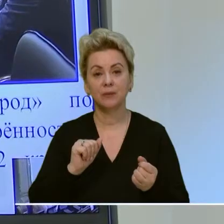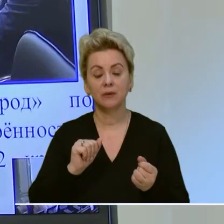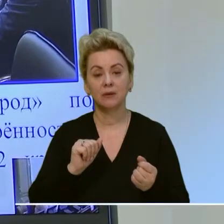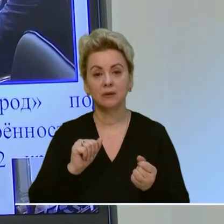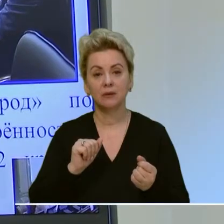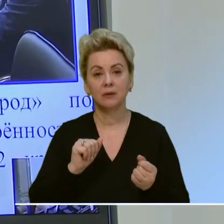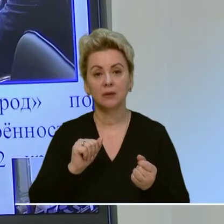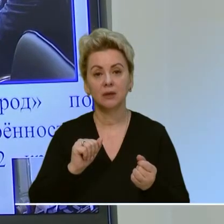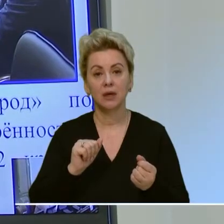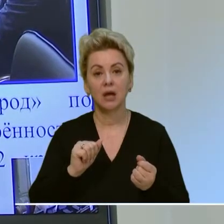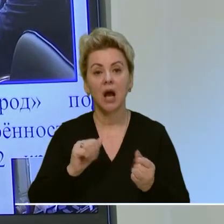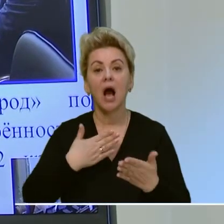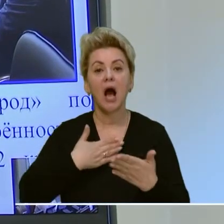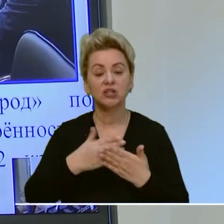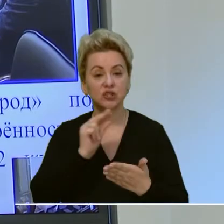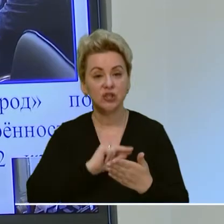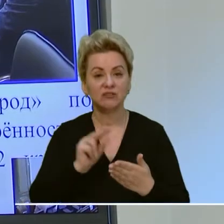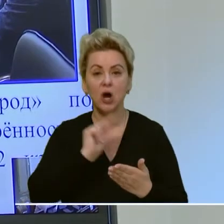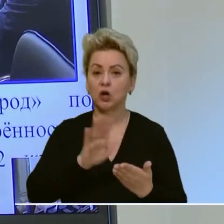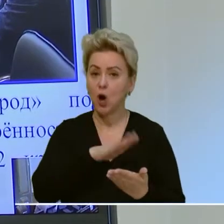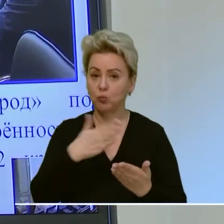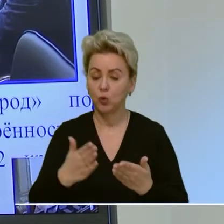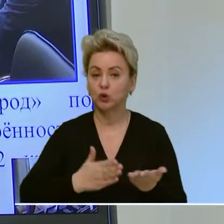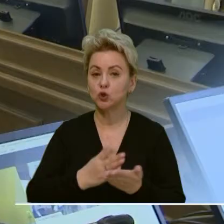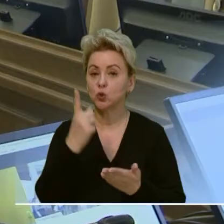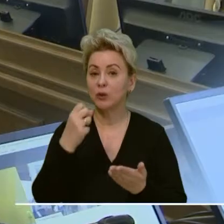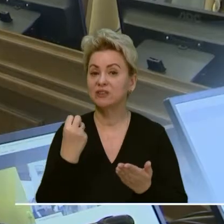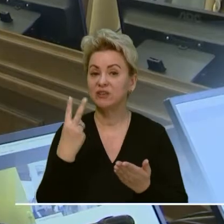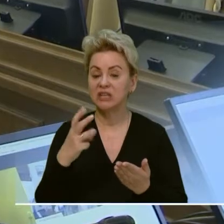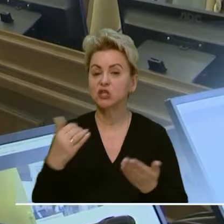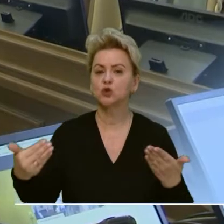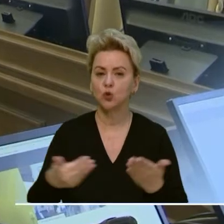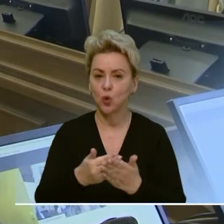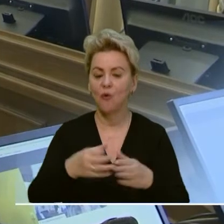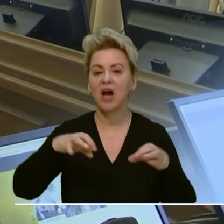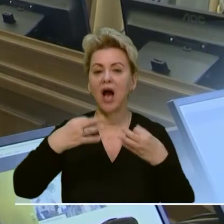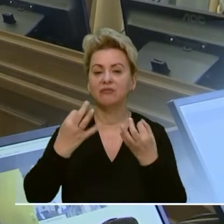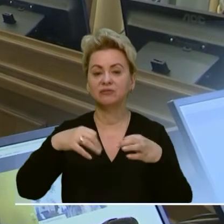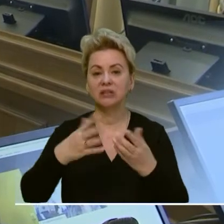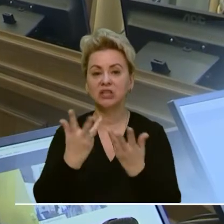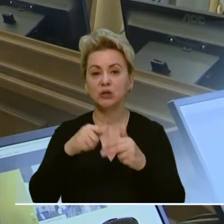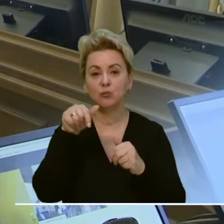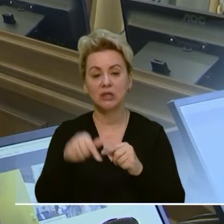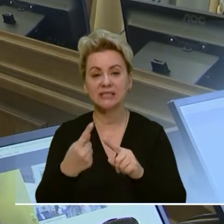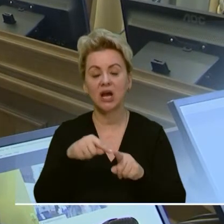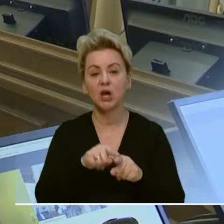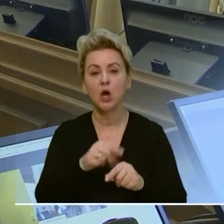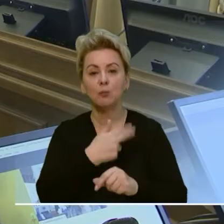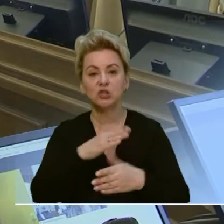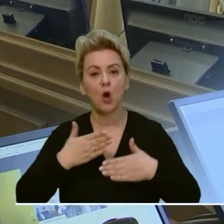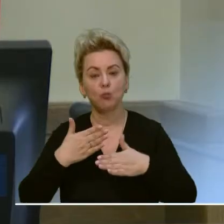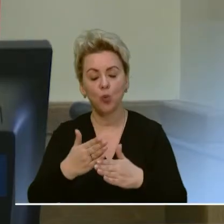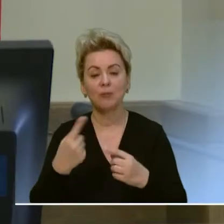государствах. Активно идет работа по взаимодействию службы 112 с новой автоматизированной системой скорой медицинской